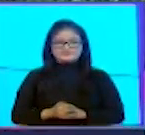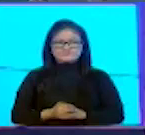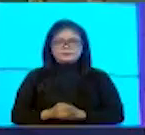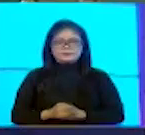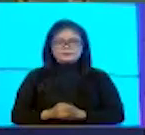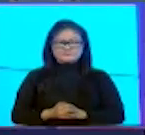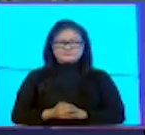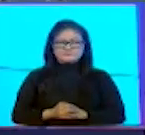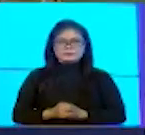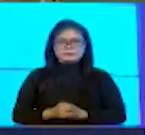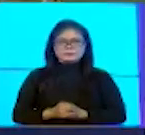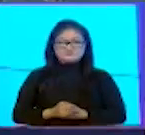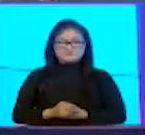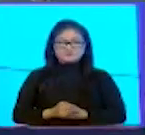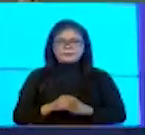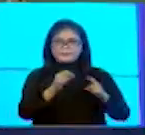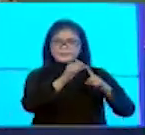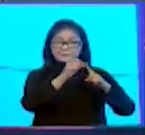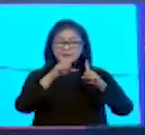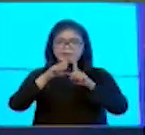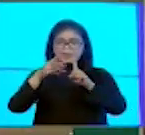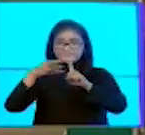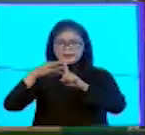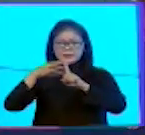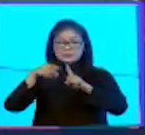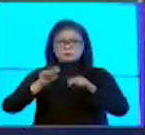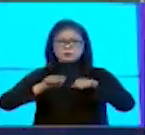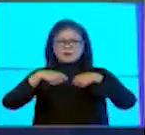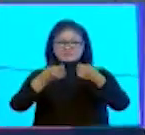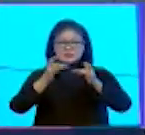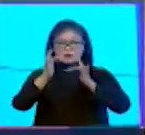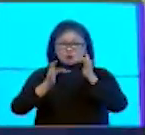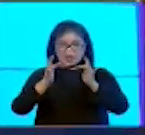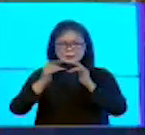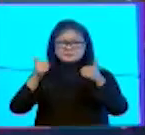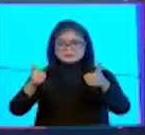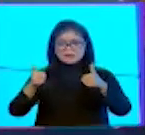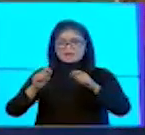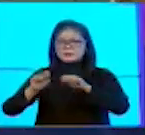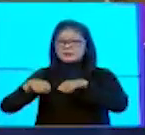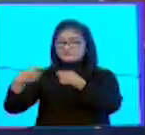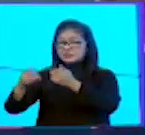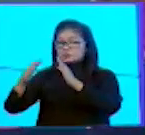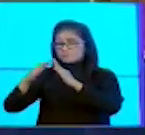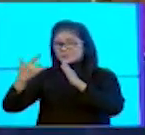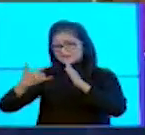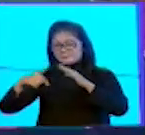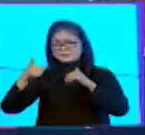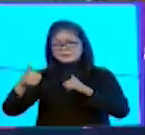Ya baik pemirsa, meskipun PPDB bisa dilakukan secara online dan registrasi bisa dilakukan di rumah, akan tetapi SMA